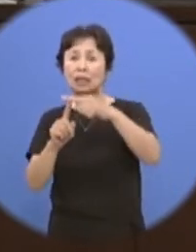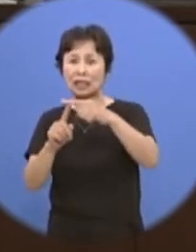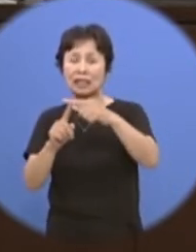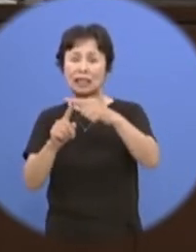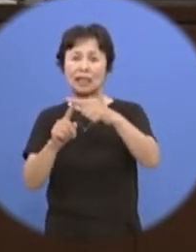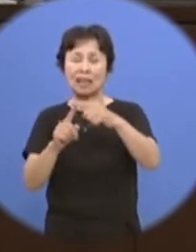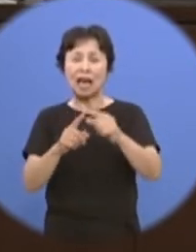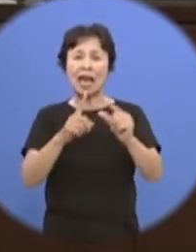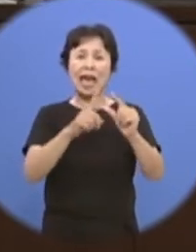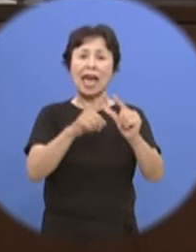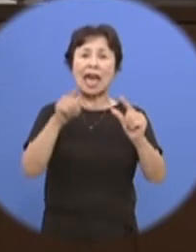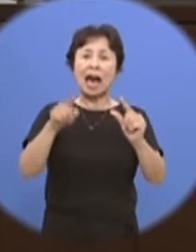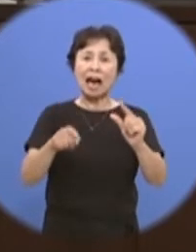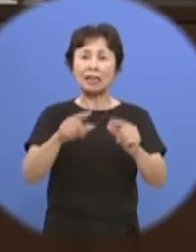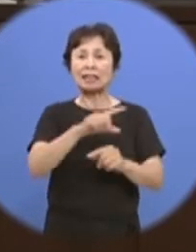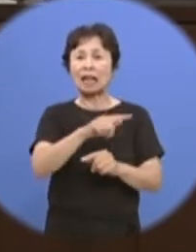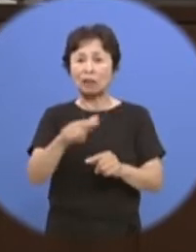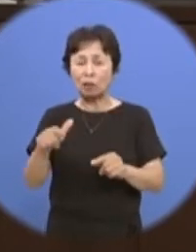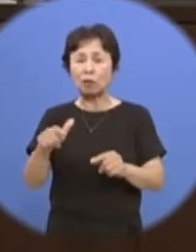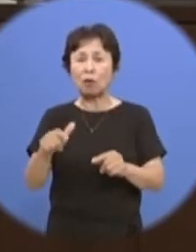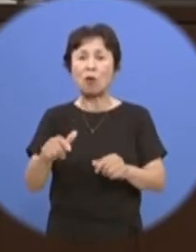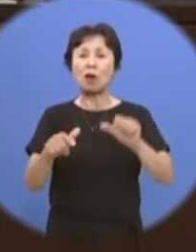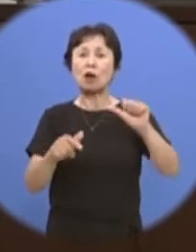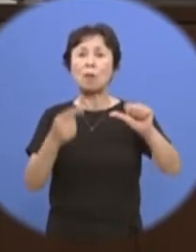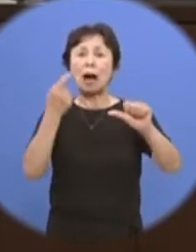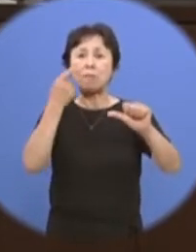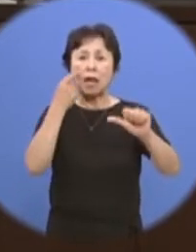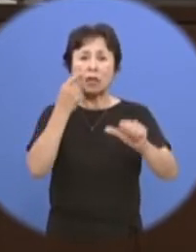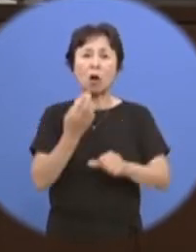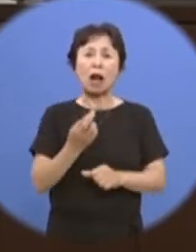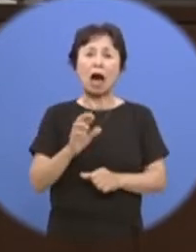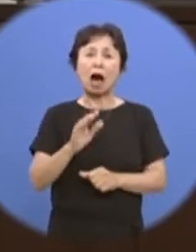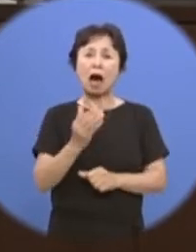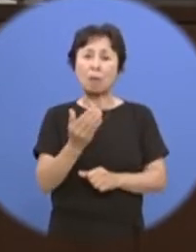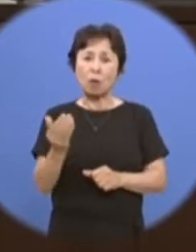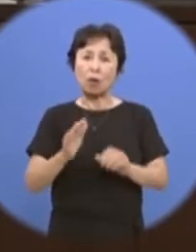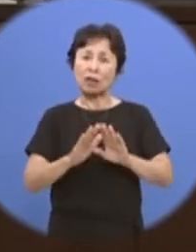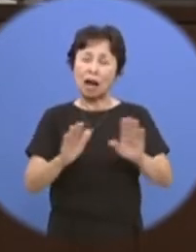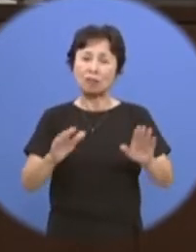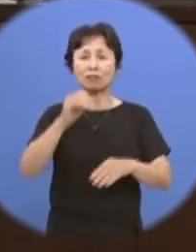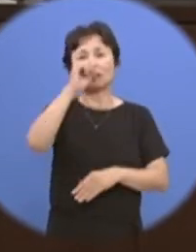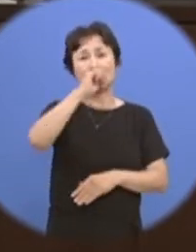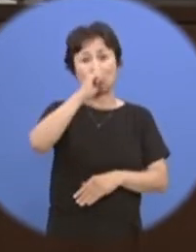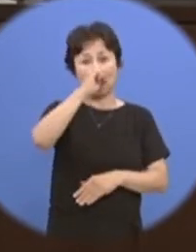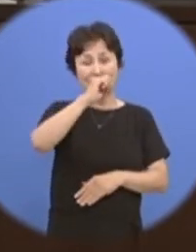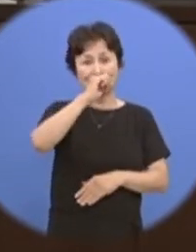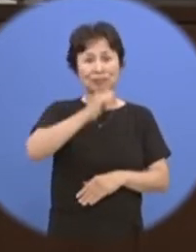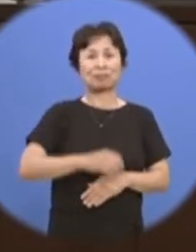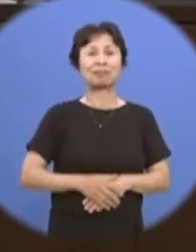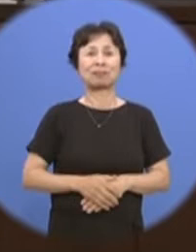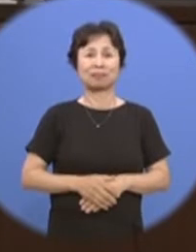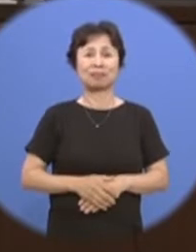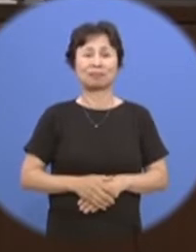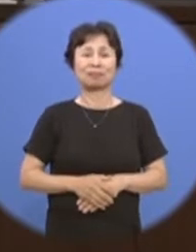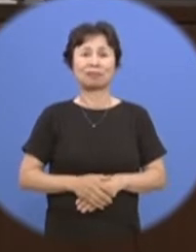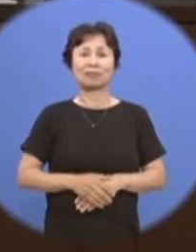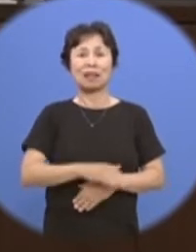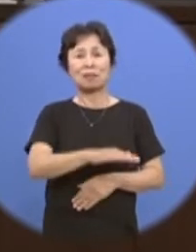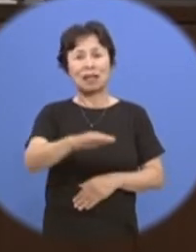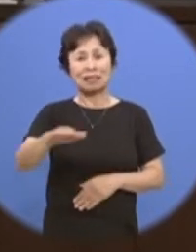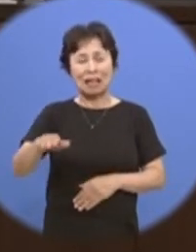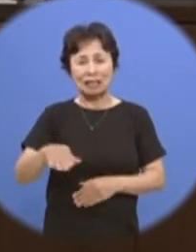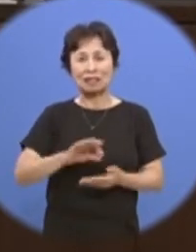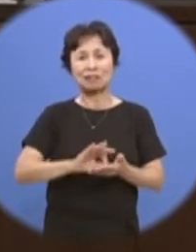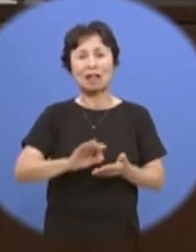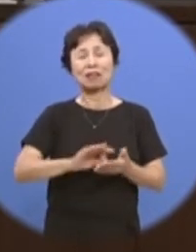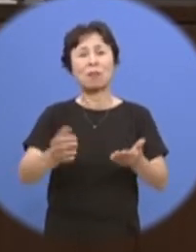ラボですね、これを今計画しているところでございます。これも広く県内の企業の皆様方にお使いいただ